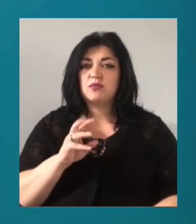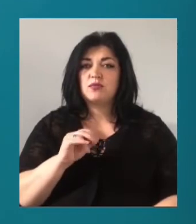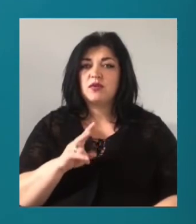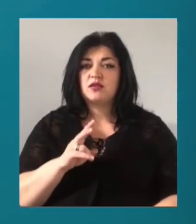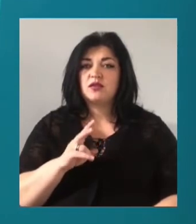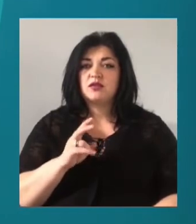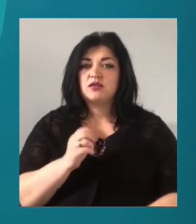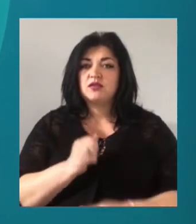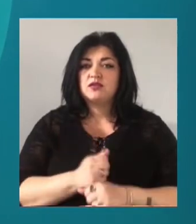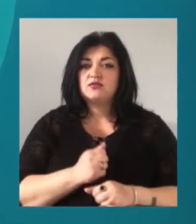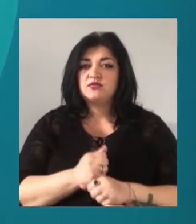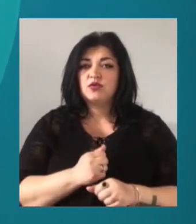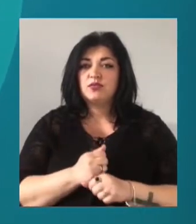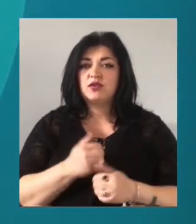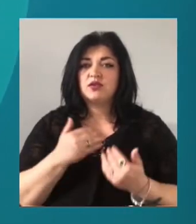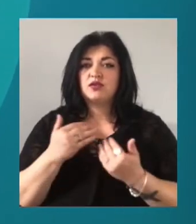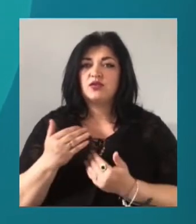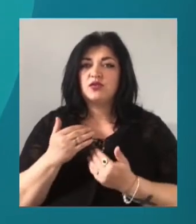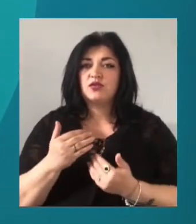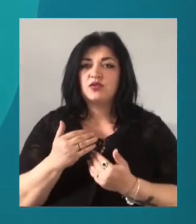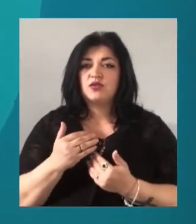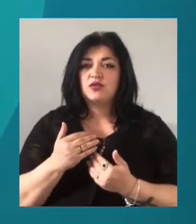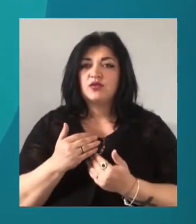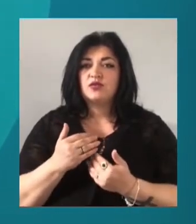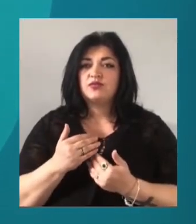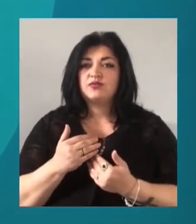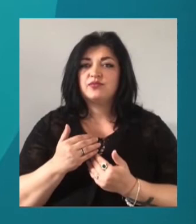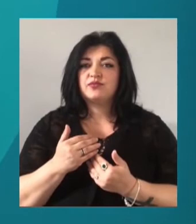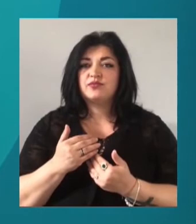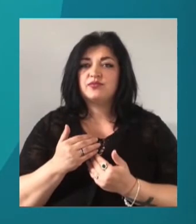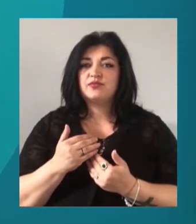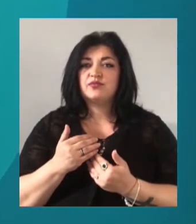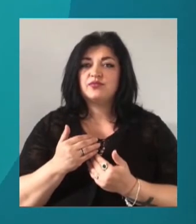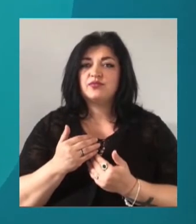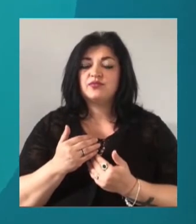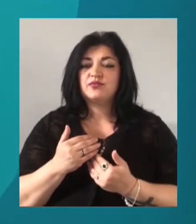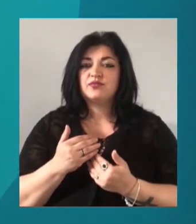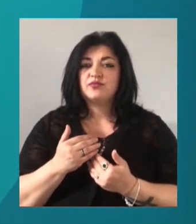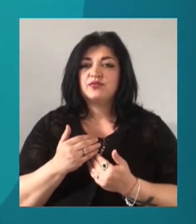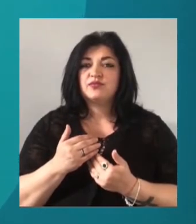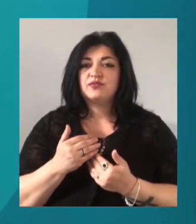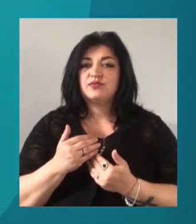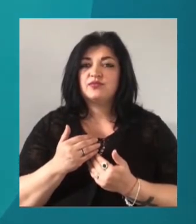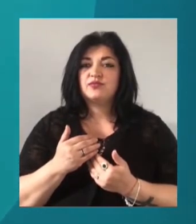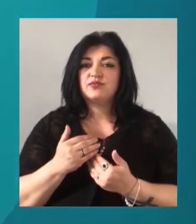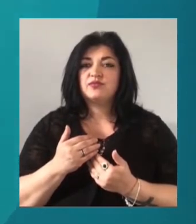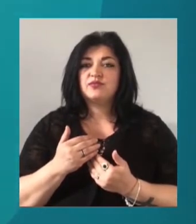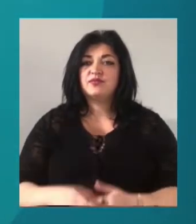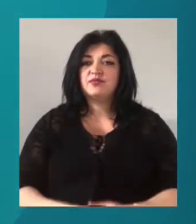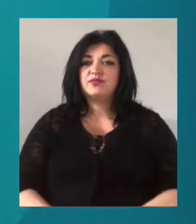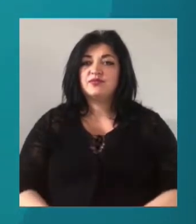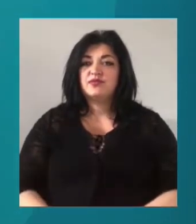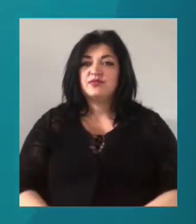компанія, яка виготовляє світильники. Спеціалісти заводу, який розташований в Тернополі, виробляли прилади для освітлення таких міст, як